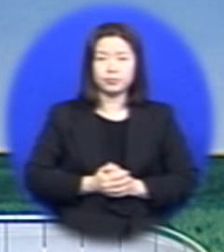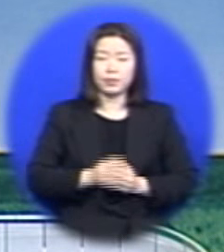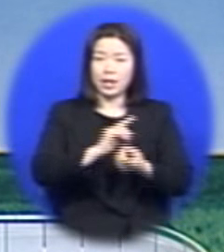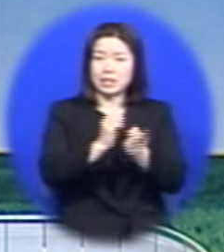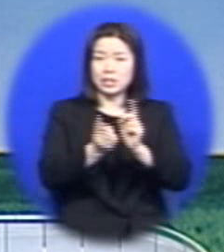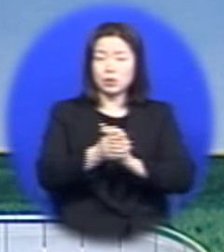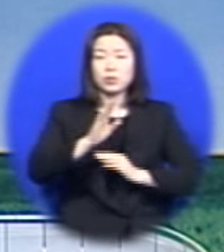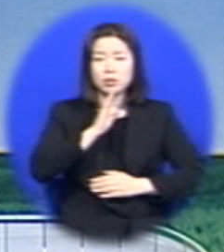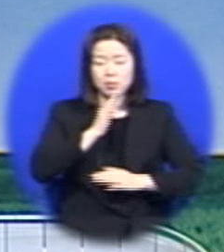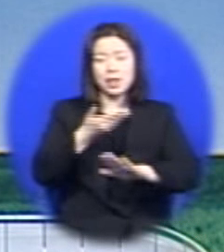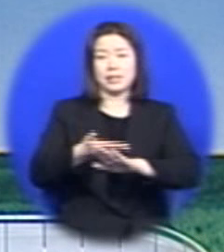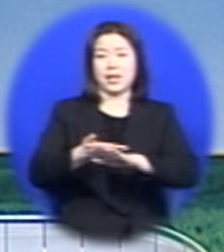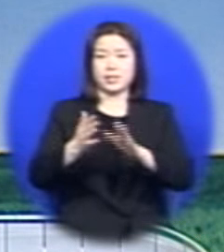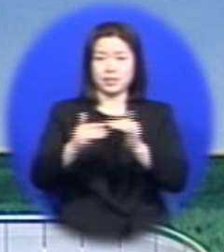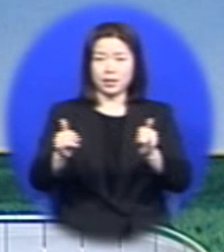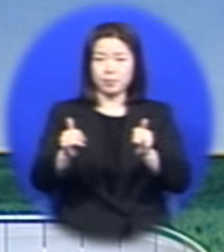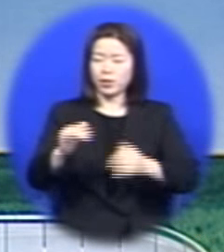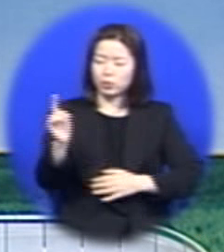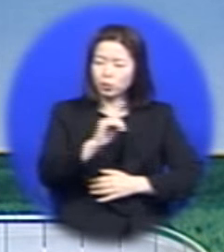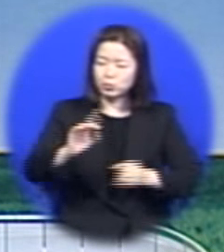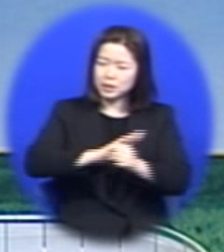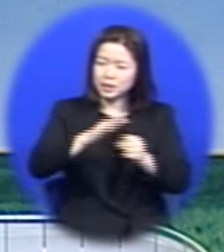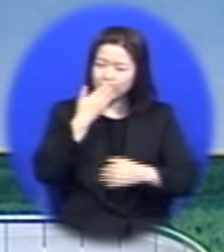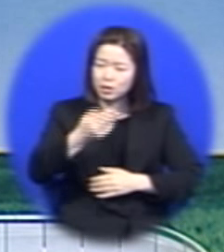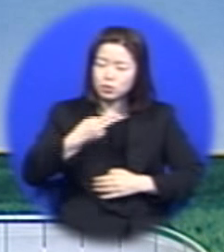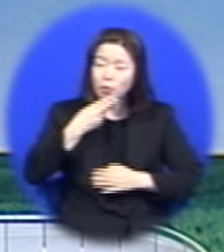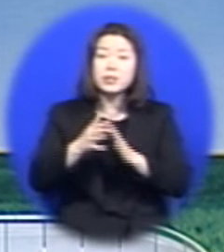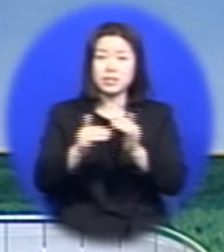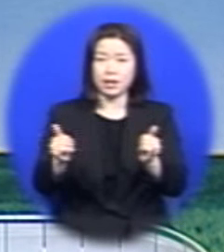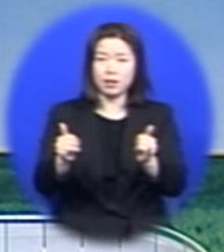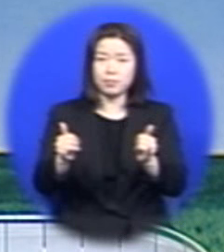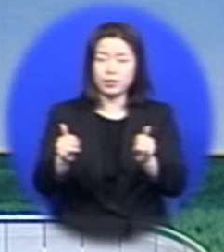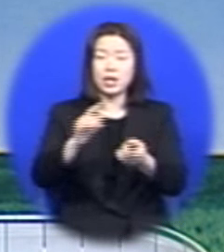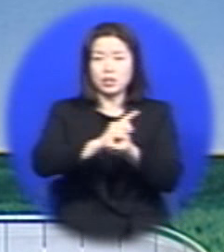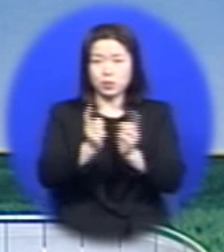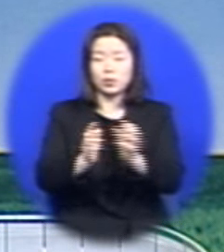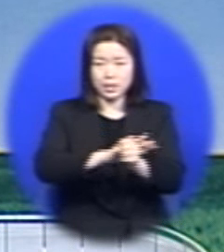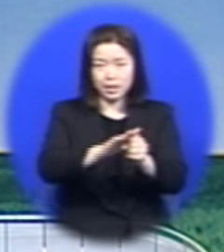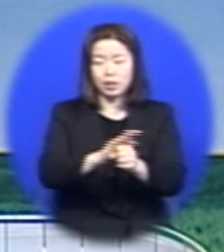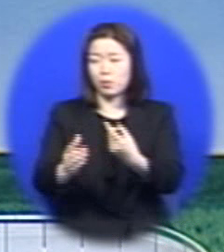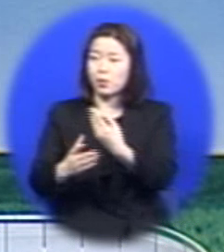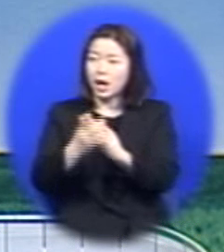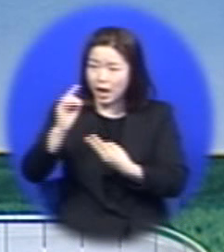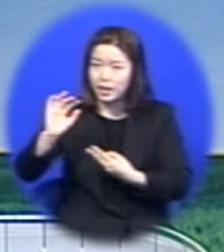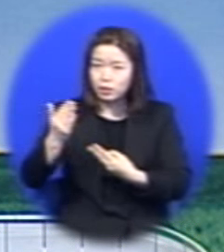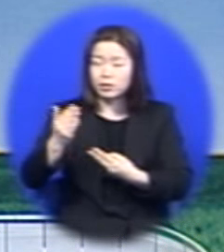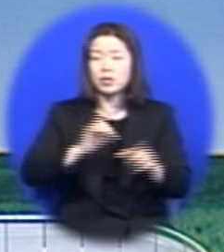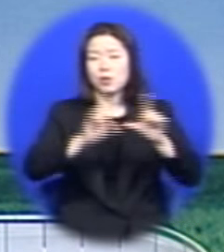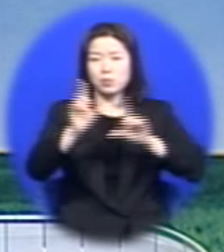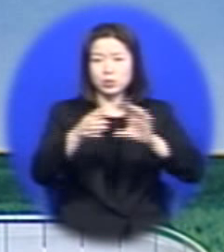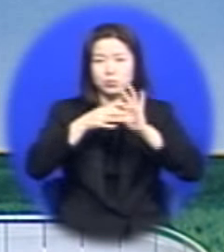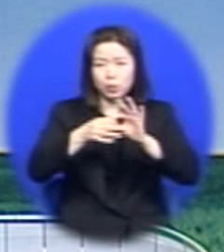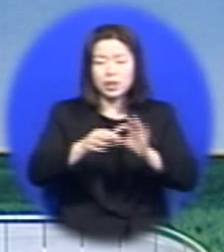서로 정말 다른 사람들이, 도무지 사랑할 수 없는 사람들이 서로 사랑하고 하나 되는 모습을 통해서만